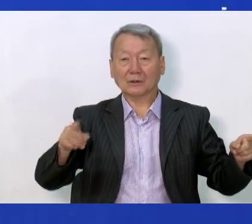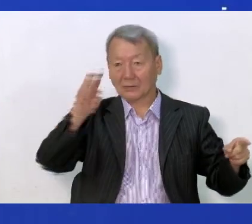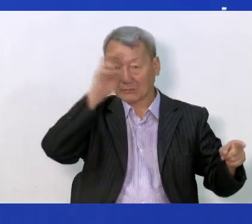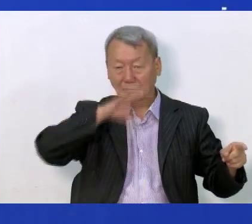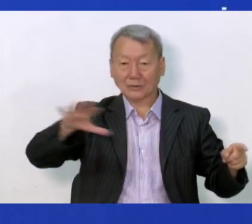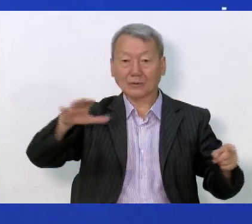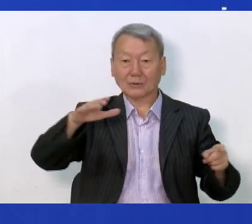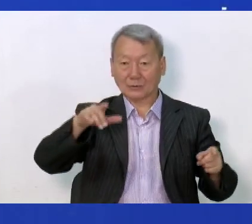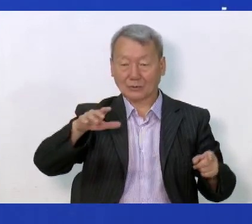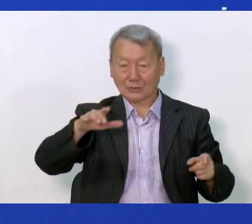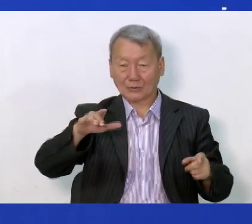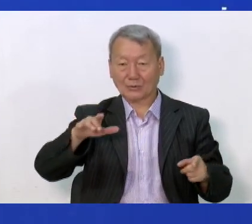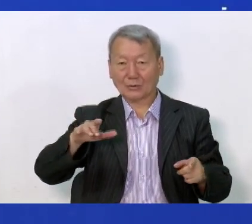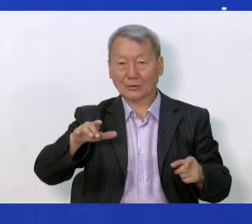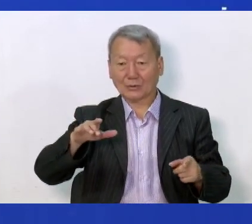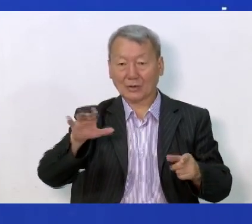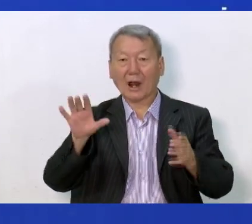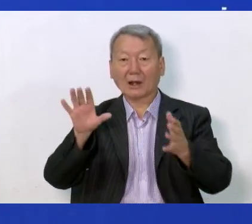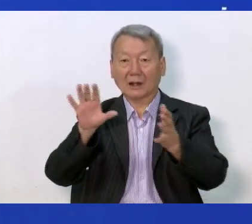оказывали